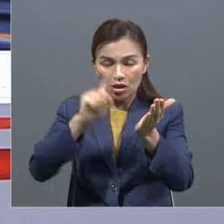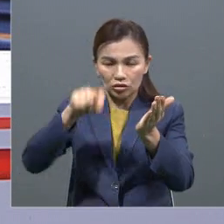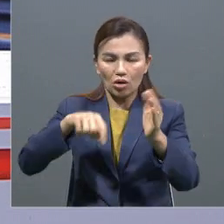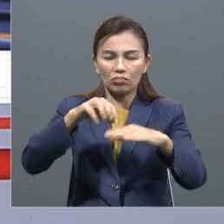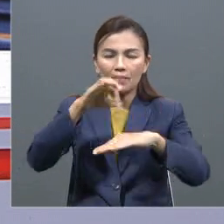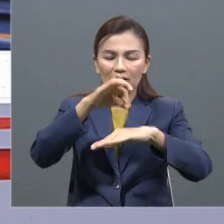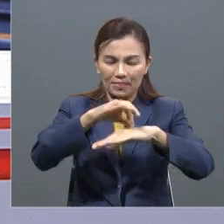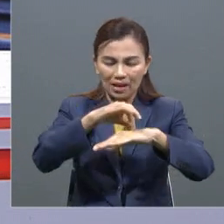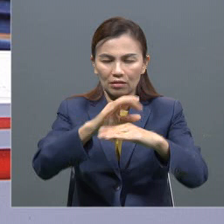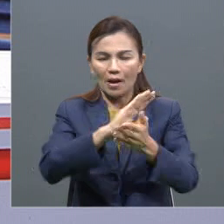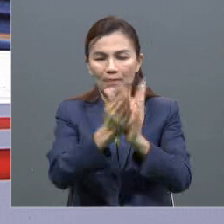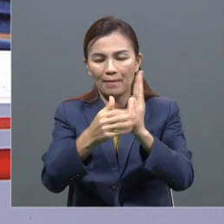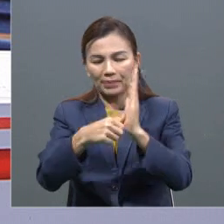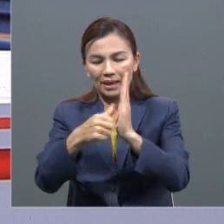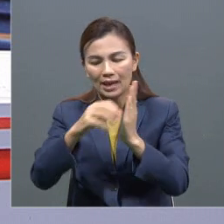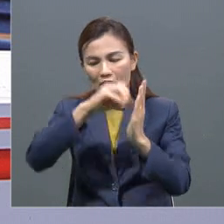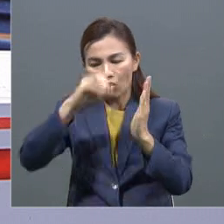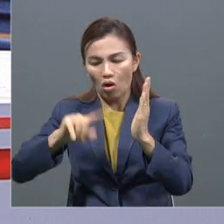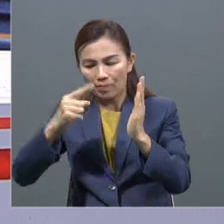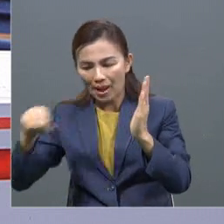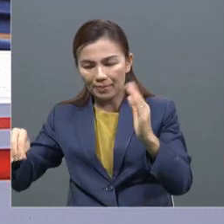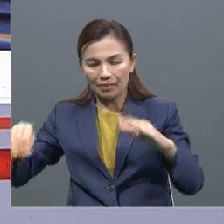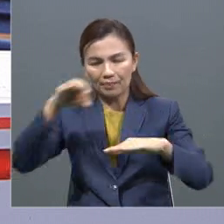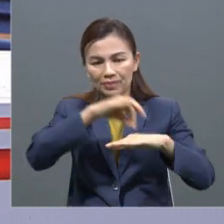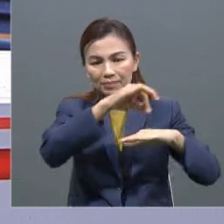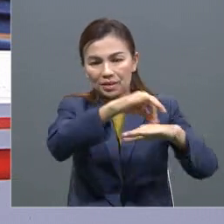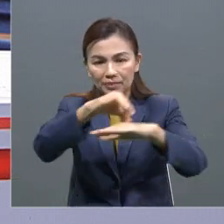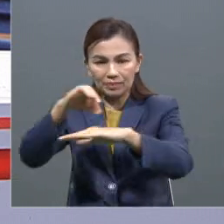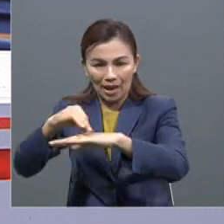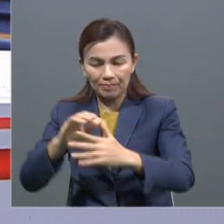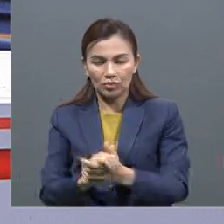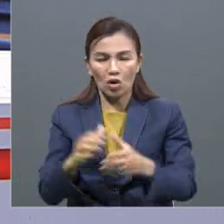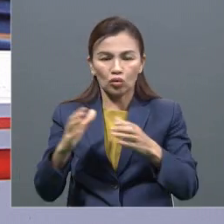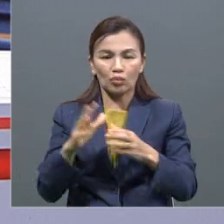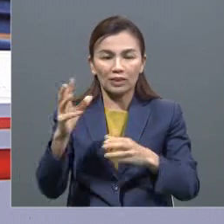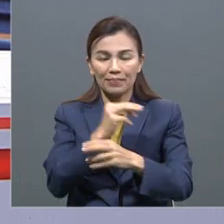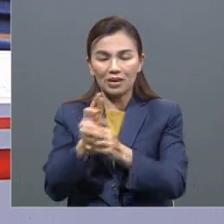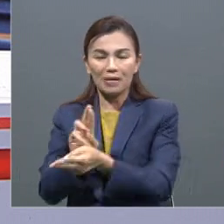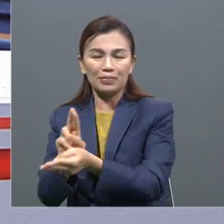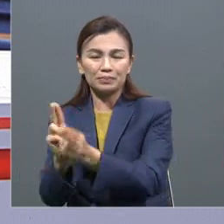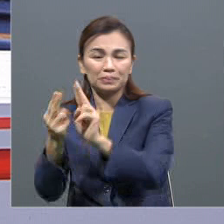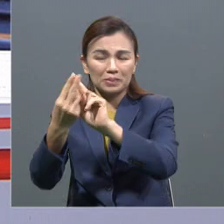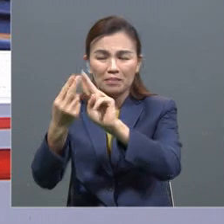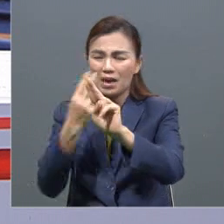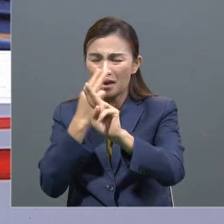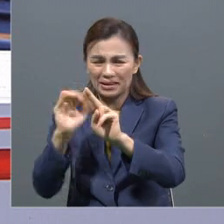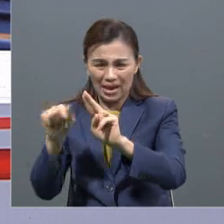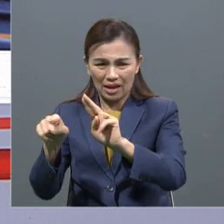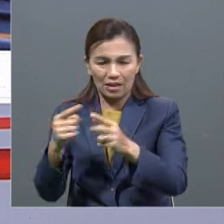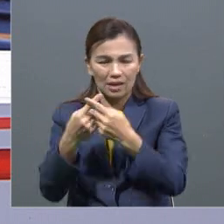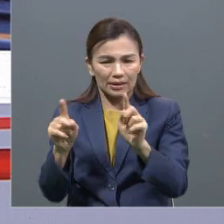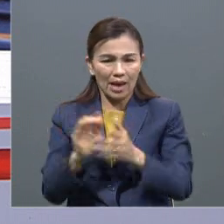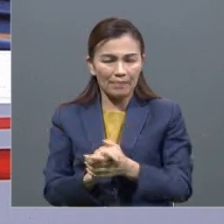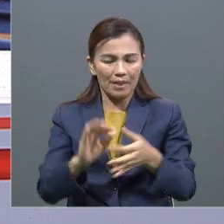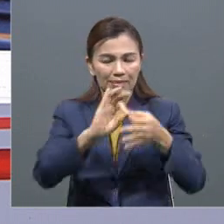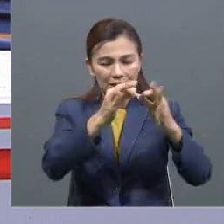ายกรัฐมนตรีก็บอกว่าคือตอนนี้ยังไม่ได้เห็นเรื่องนี้จากทางพรรครวมไทยสร้างชาติเพียงแต่ว่าในเดือนสิงหาคมเนี่ยมันมีหลายคดีก็ต้อง